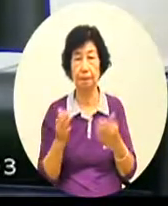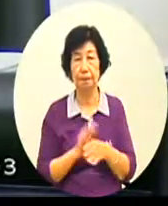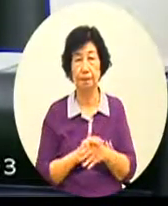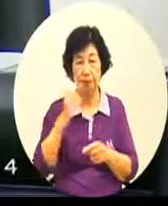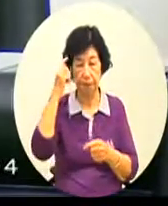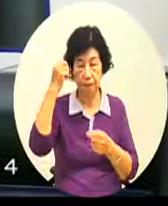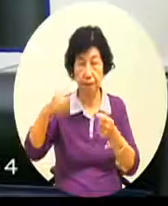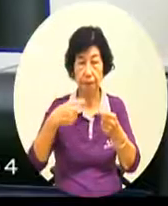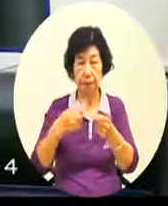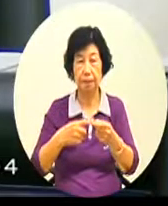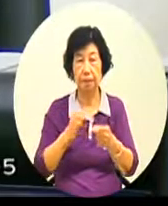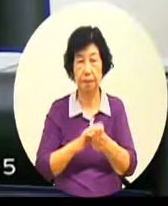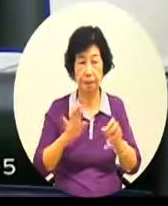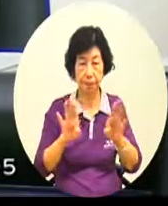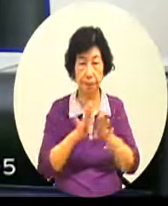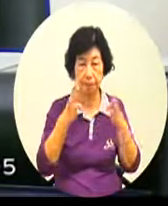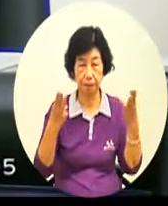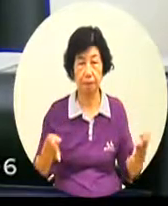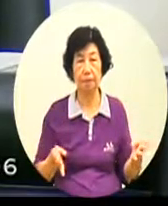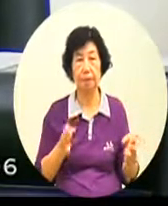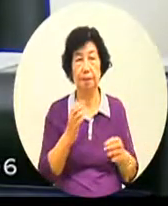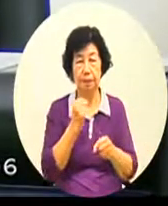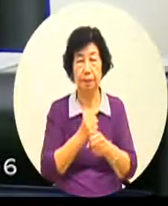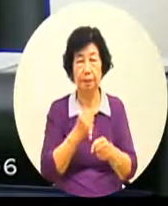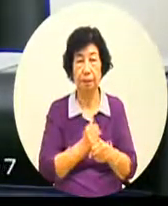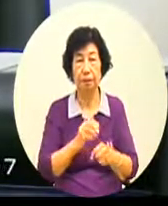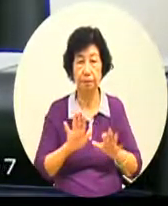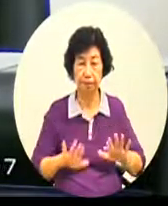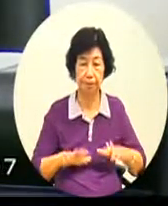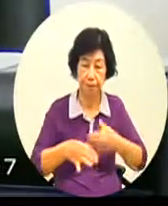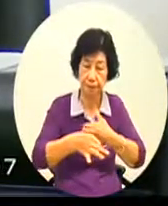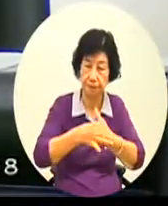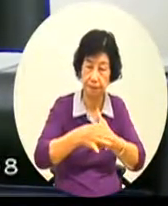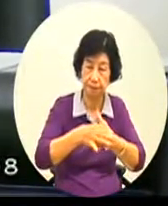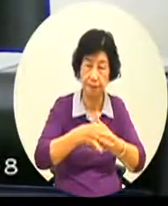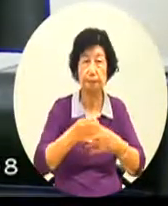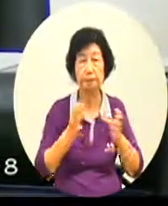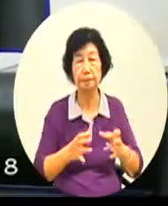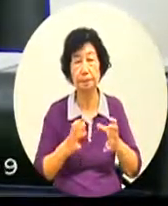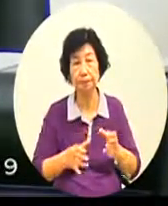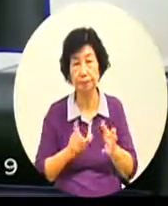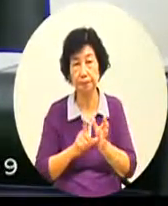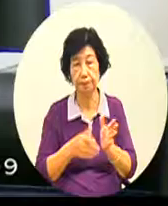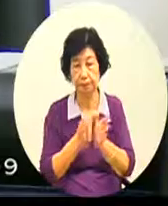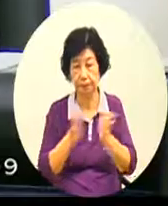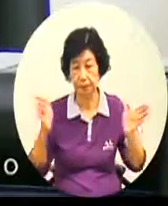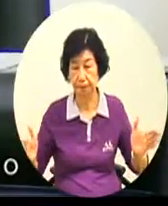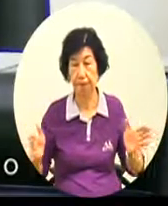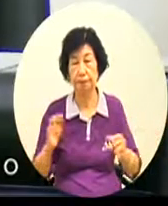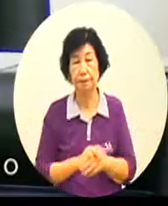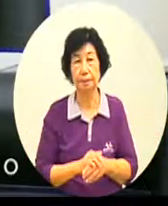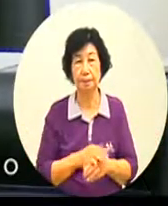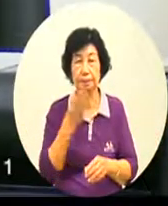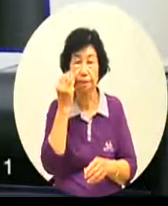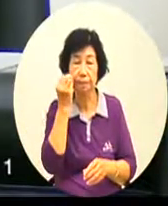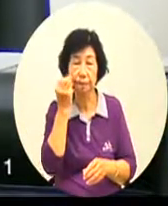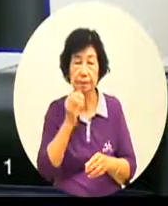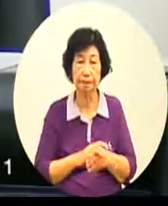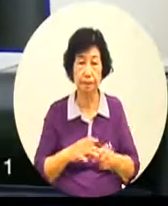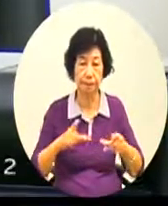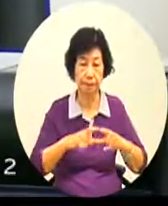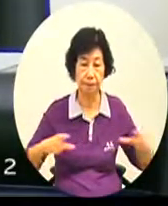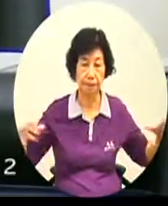就要启动了那现在是试办期那在参访我们大同福乐学